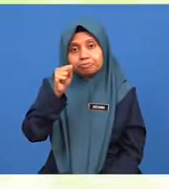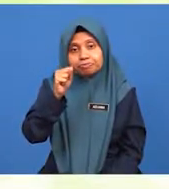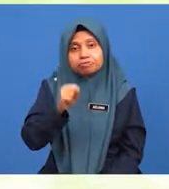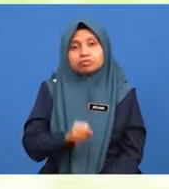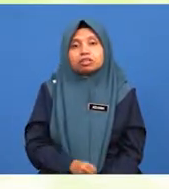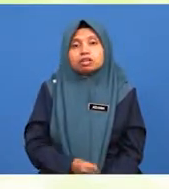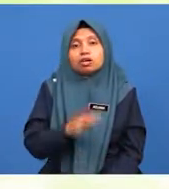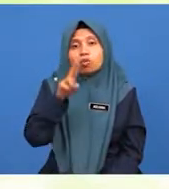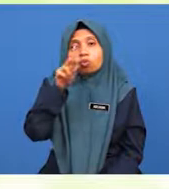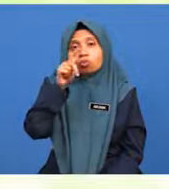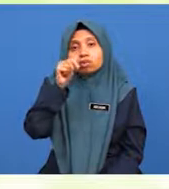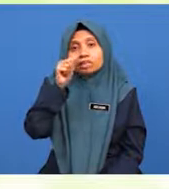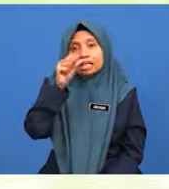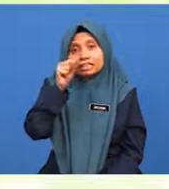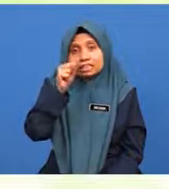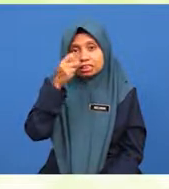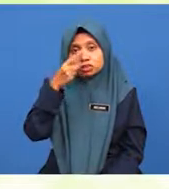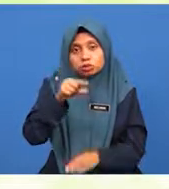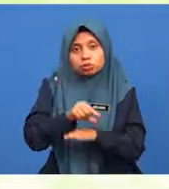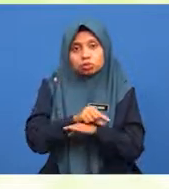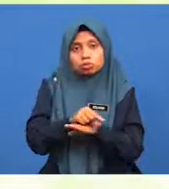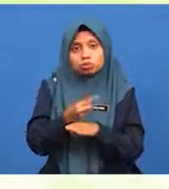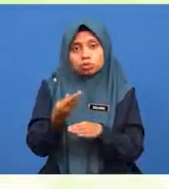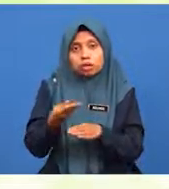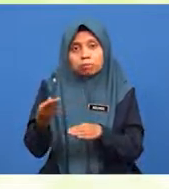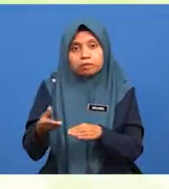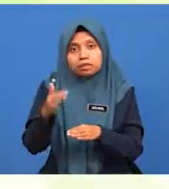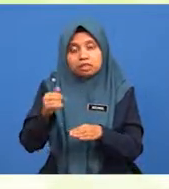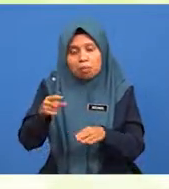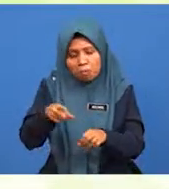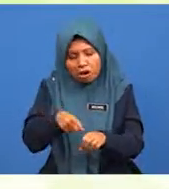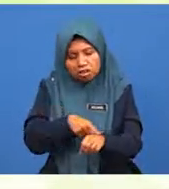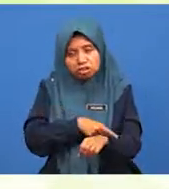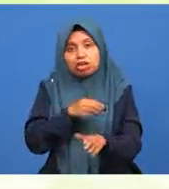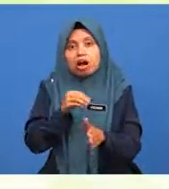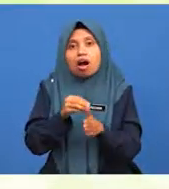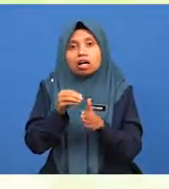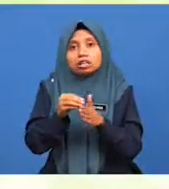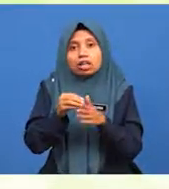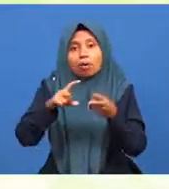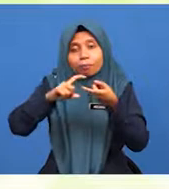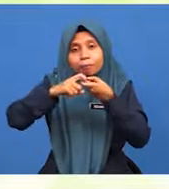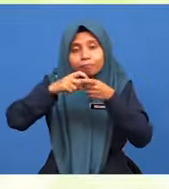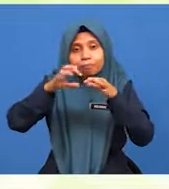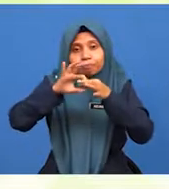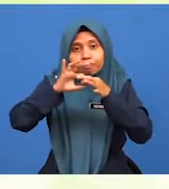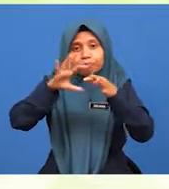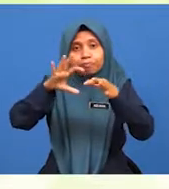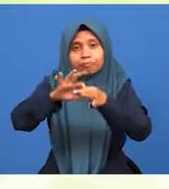Penjodoh bilangan utas digunakan untuk benda-benda yang panjang atau berangkaian.